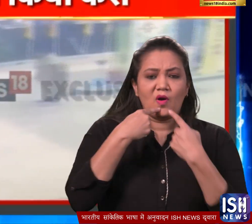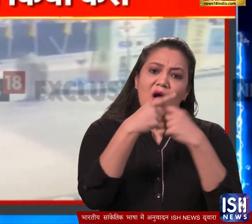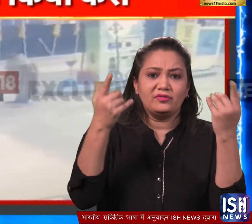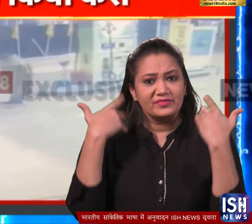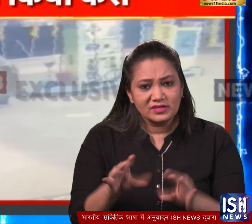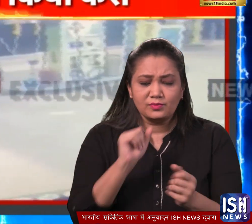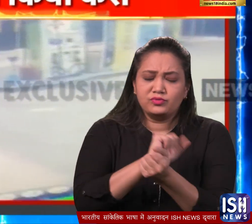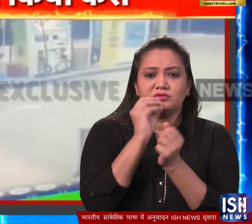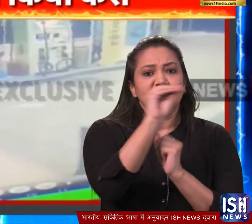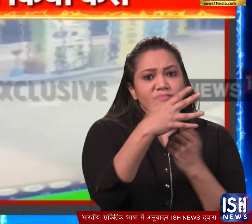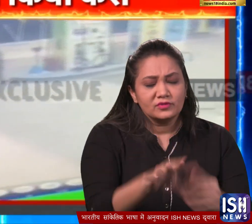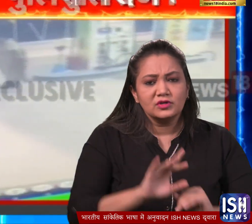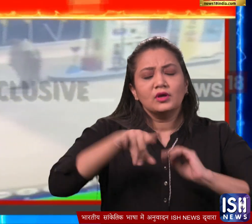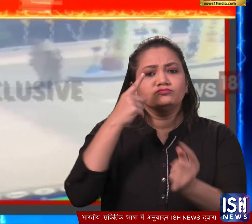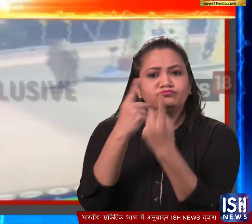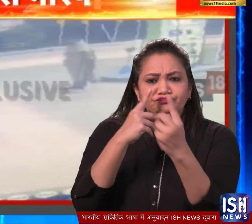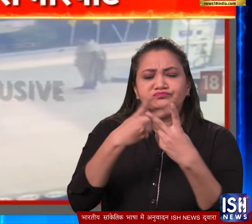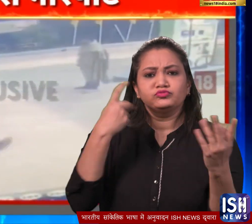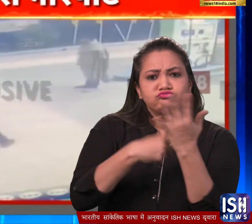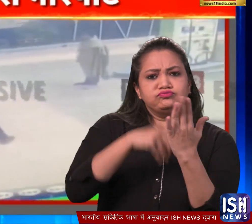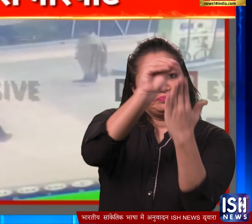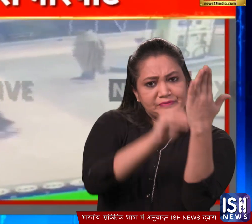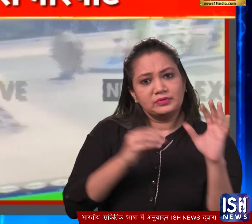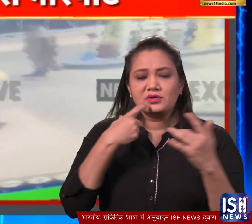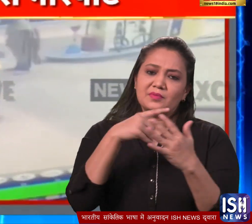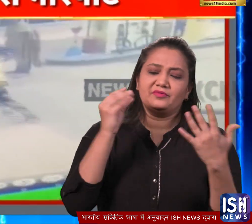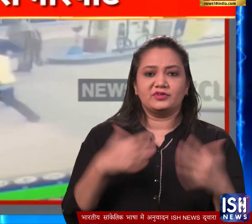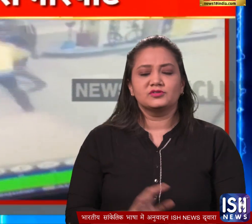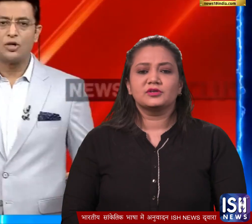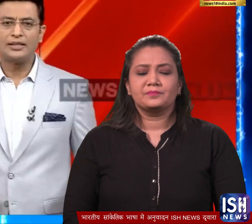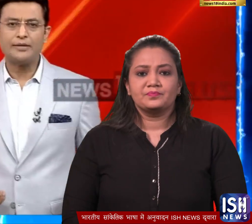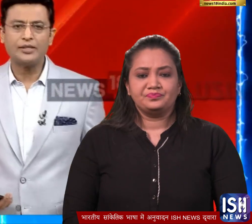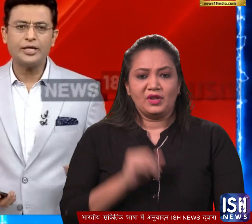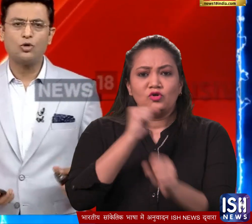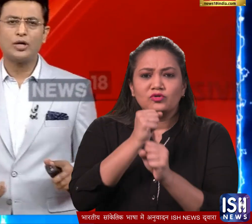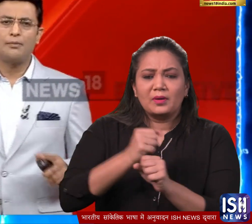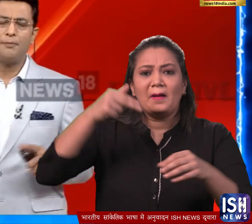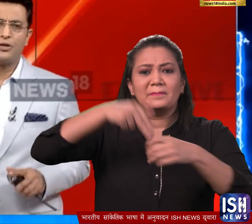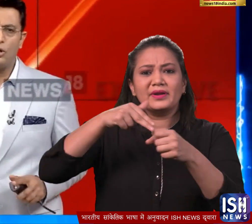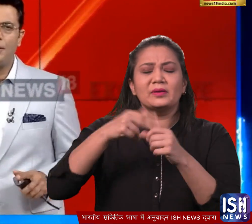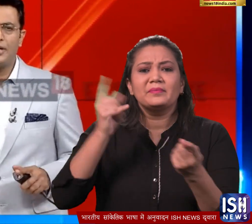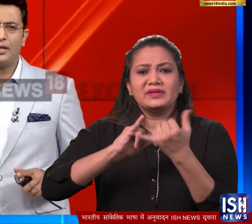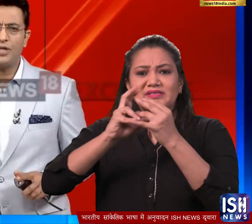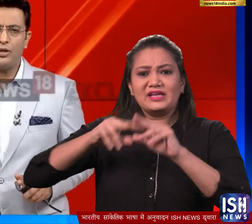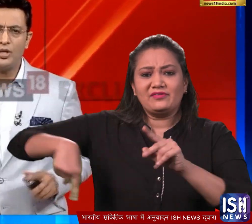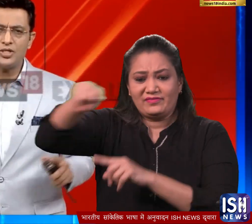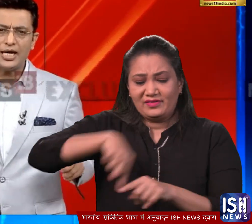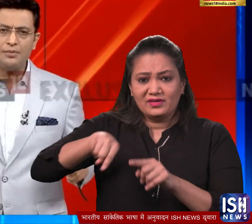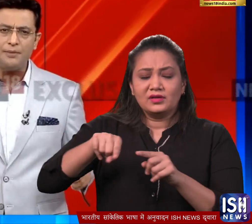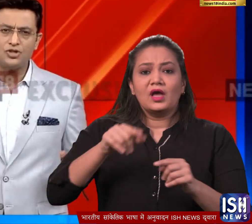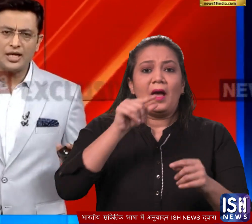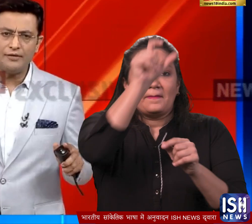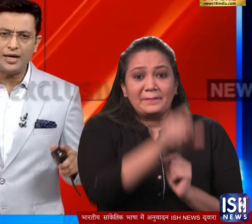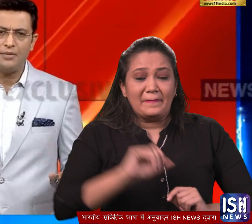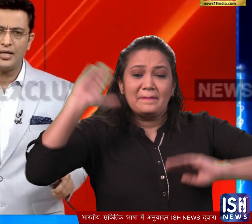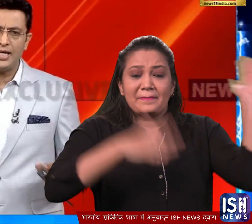इस बारे में बयान दिया था, जिसके बाद आरोपियों के खिलाफ कई धाराओं में केस दर्ज कर लिया गया। सौभाग्य की बात है कि गुरुग्राम में पेट्रोल पंप के कर्मचारियों ने जिस आदमी